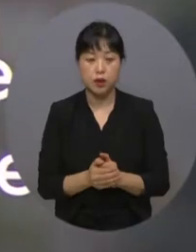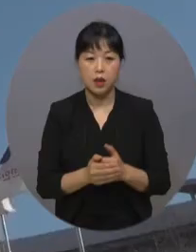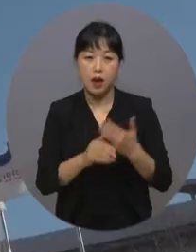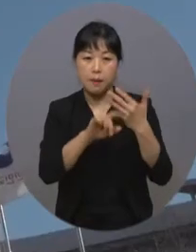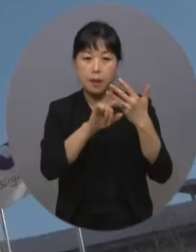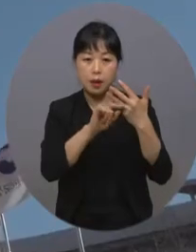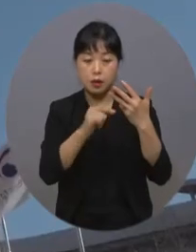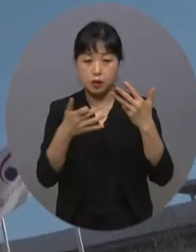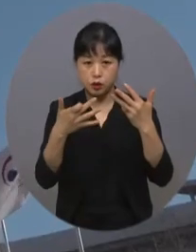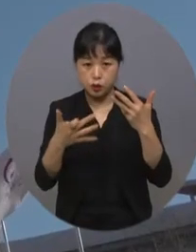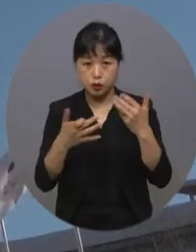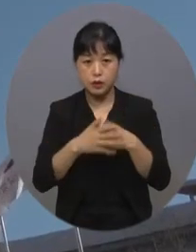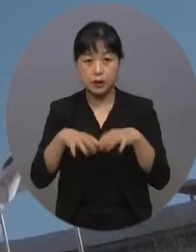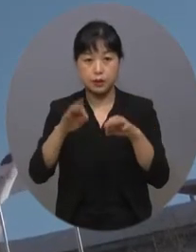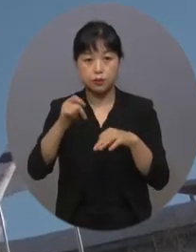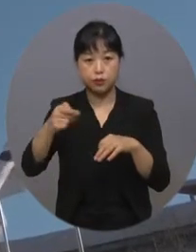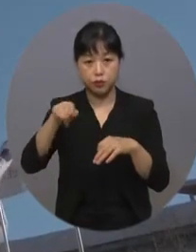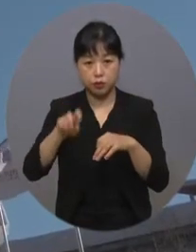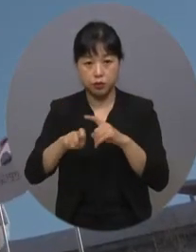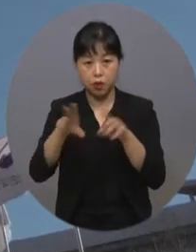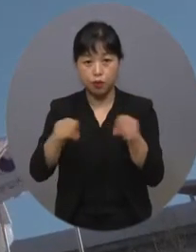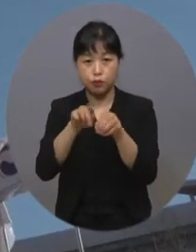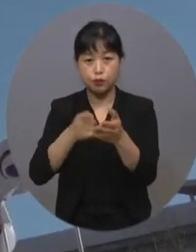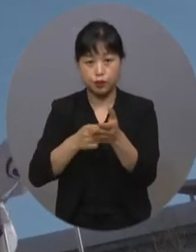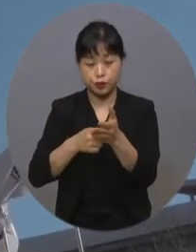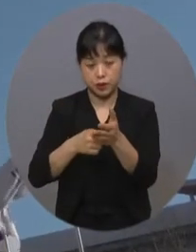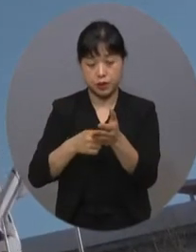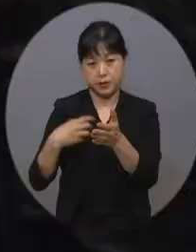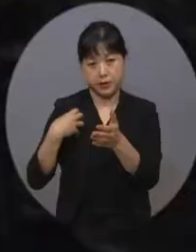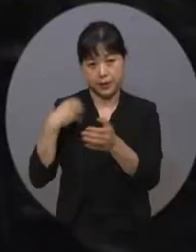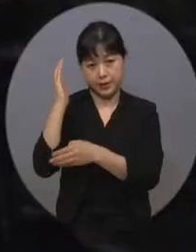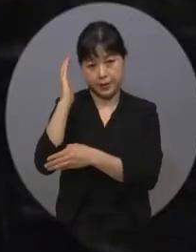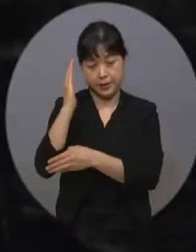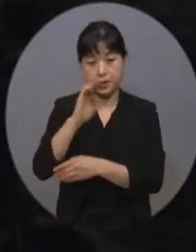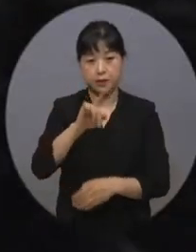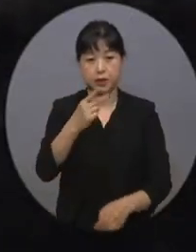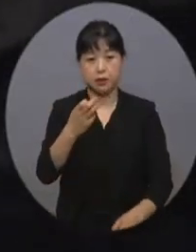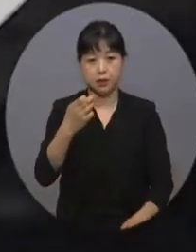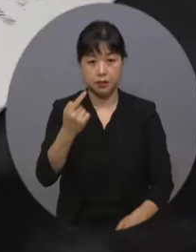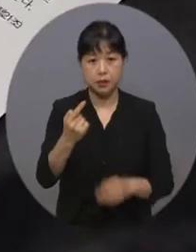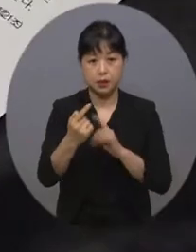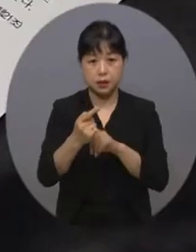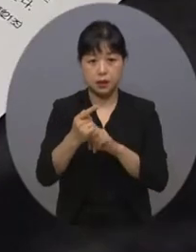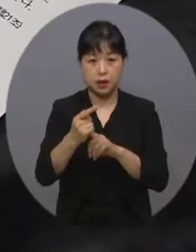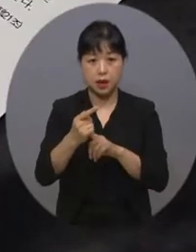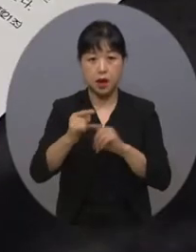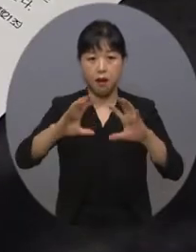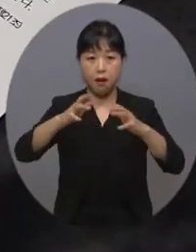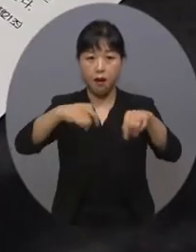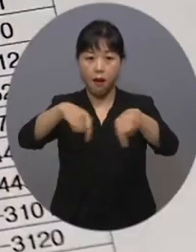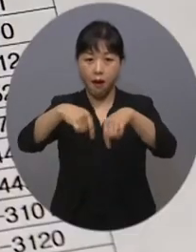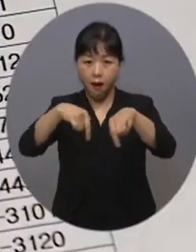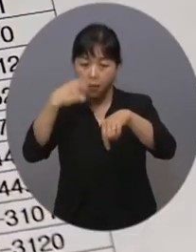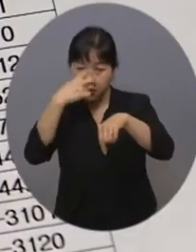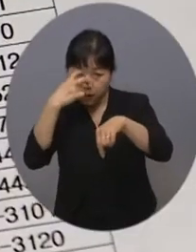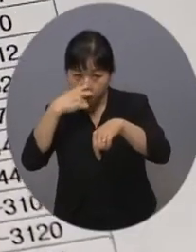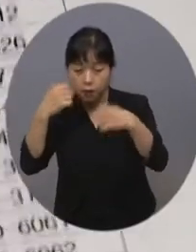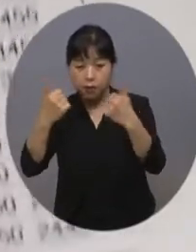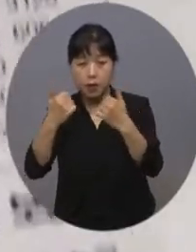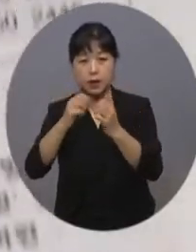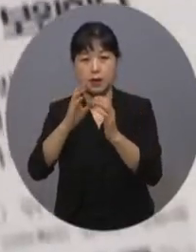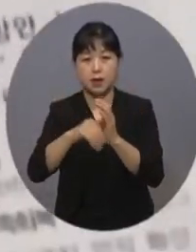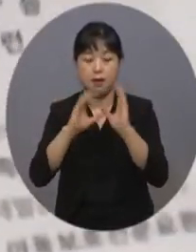김부겸 국무총리 주재로 개최된 제 130 1차 국정 현안 점검 조정 회의에서 아동학대